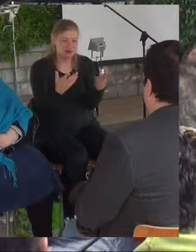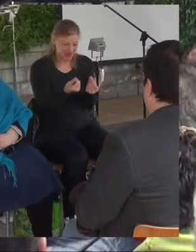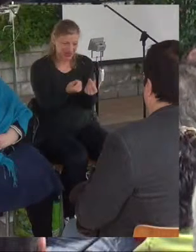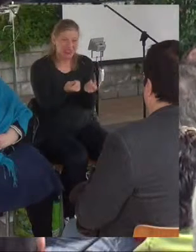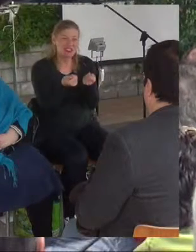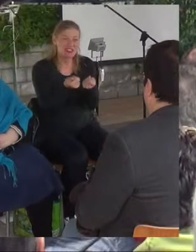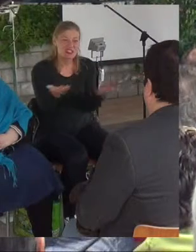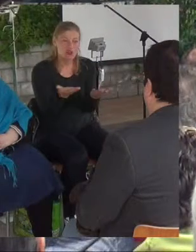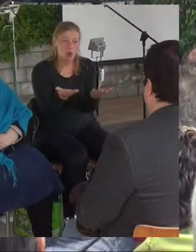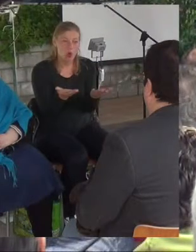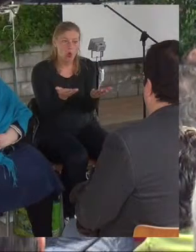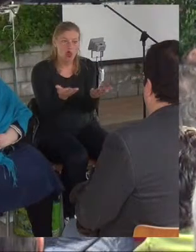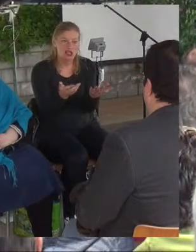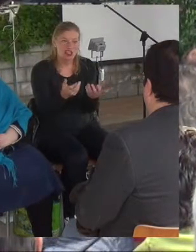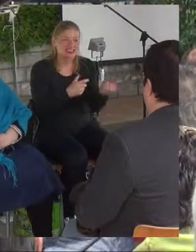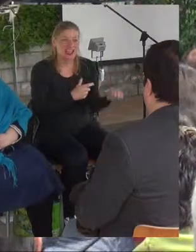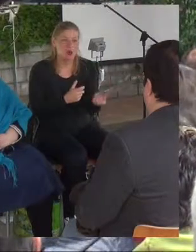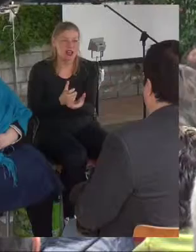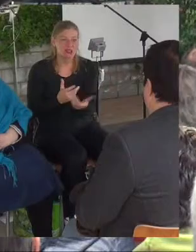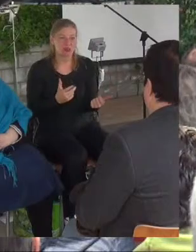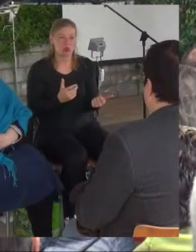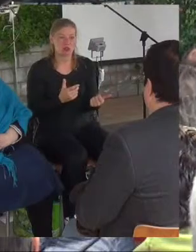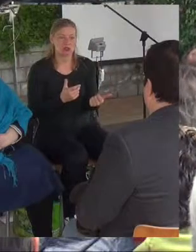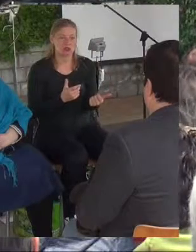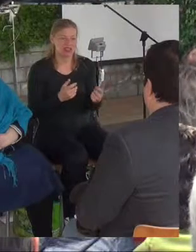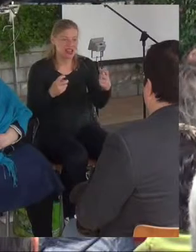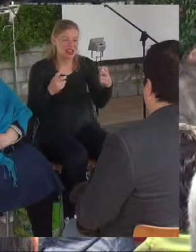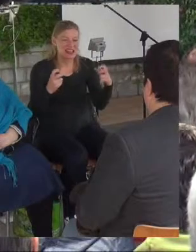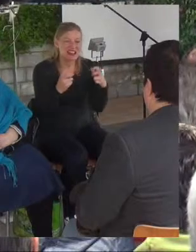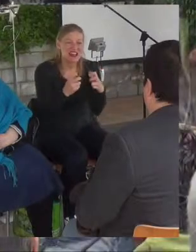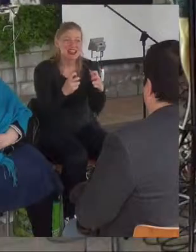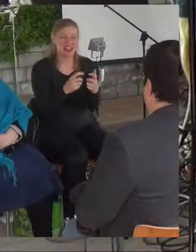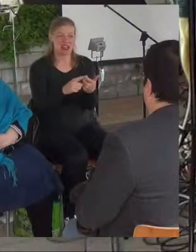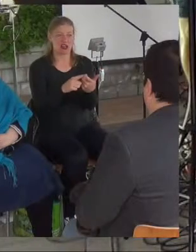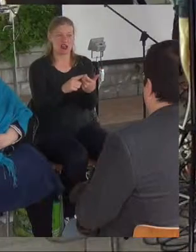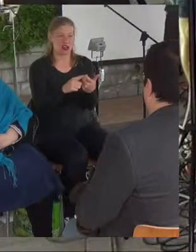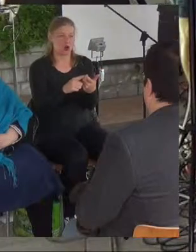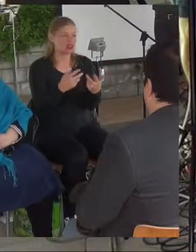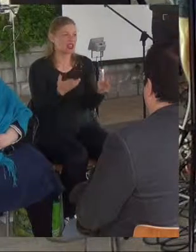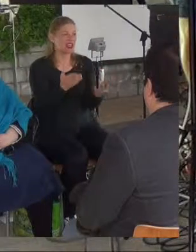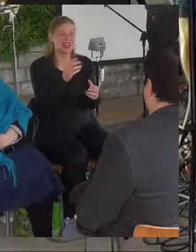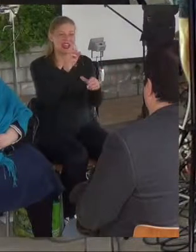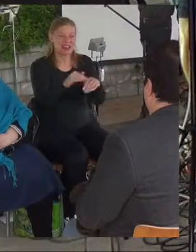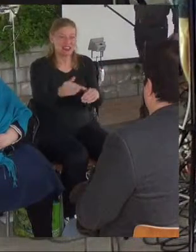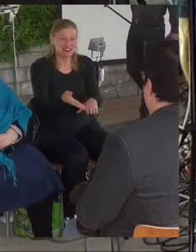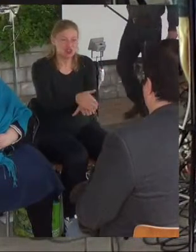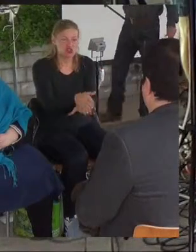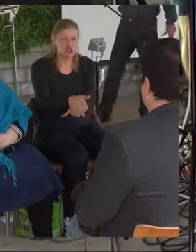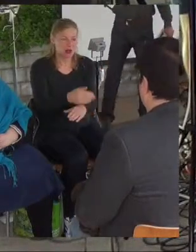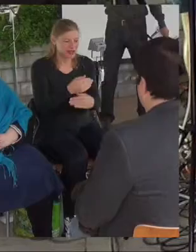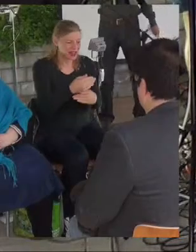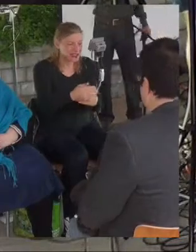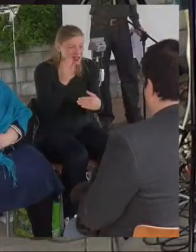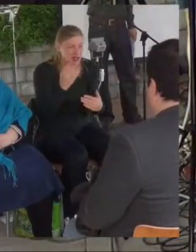finanziert werden, dass Terrorismus finanziert werden, dass Kinder sterben tagtäglich, nur weil wir hier im Westen den Hals nicht